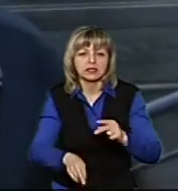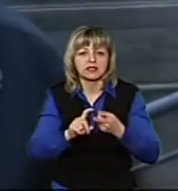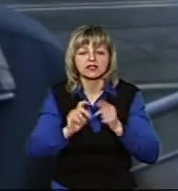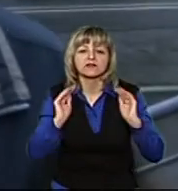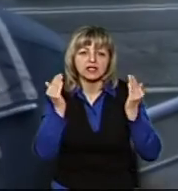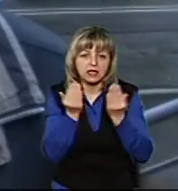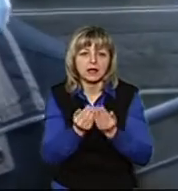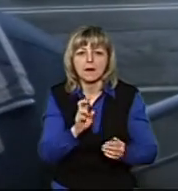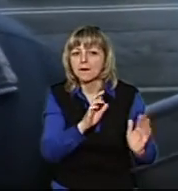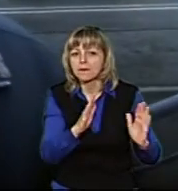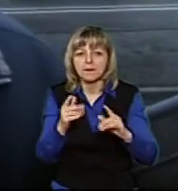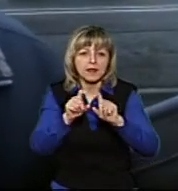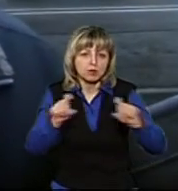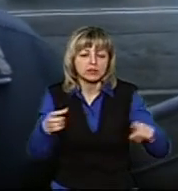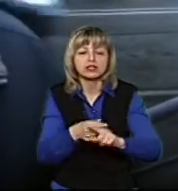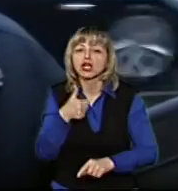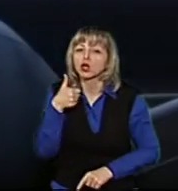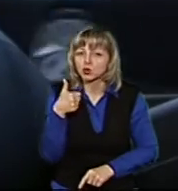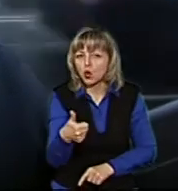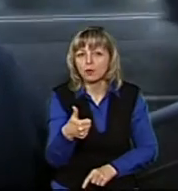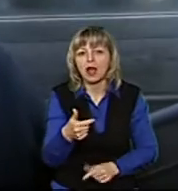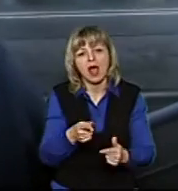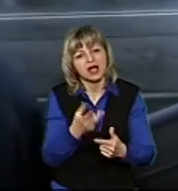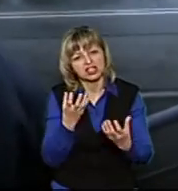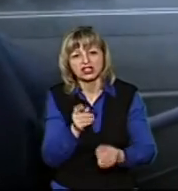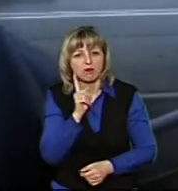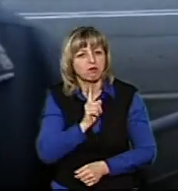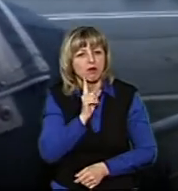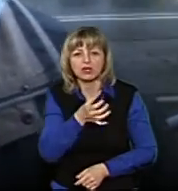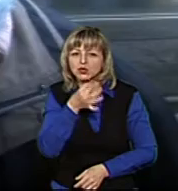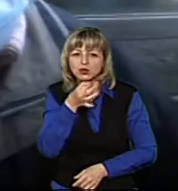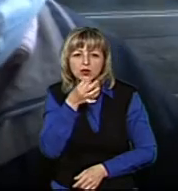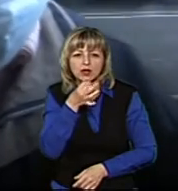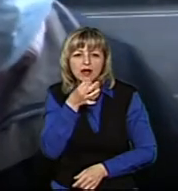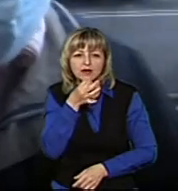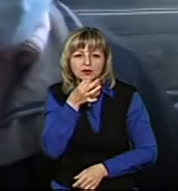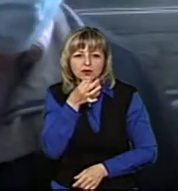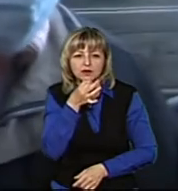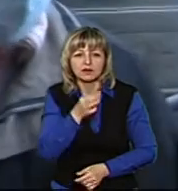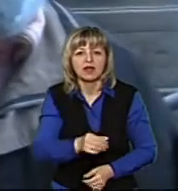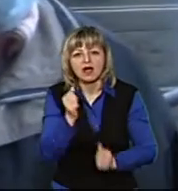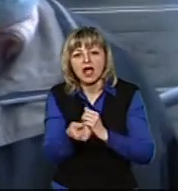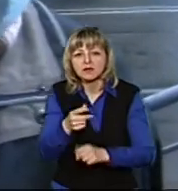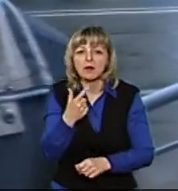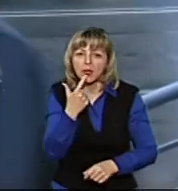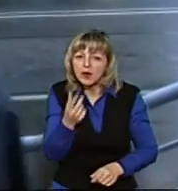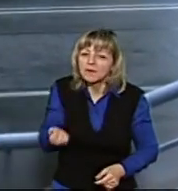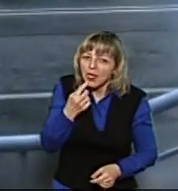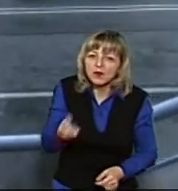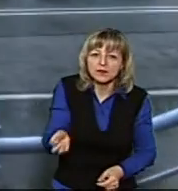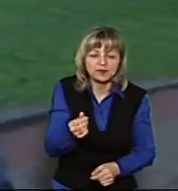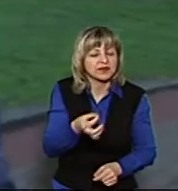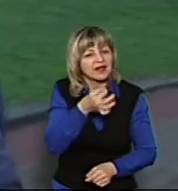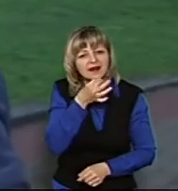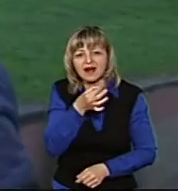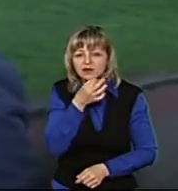тоді. Бібліотека – це дуже добре, але ще зарано. Кожен прийде пальцем, так, тут-ху, ще зарано